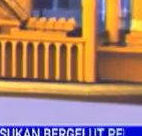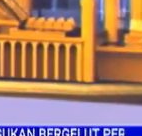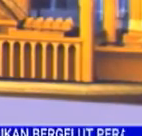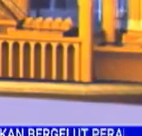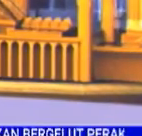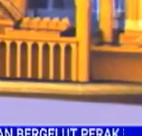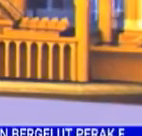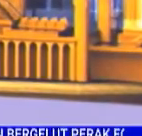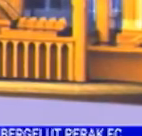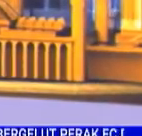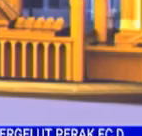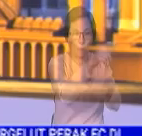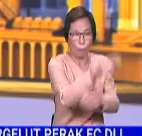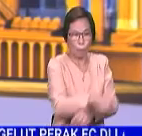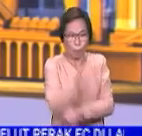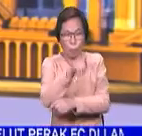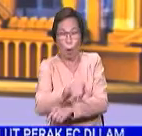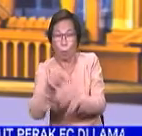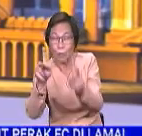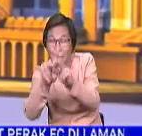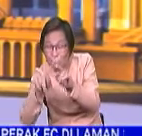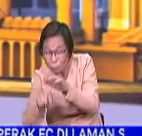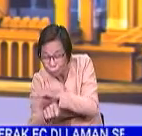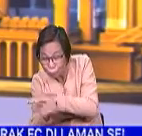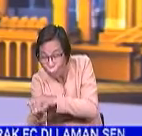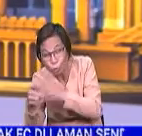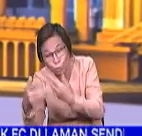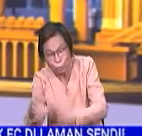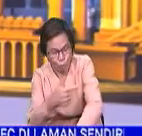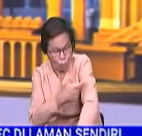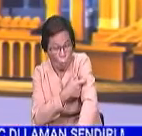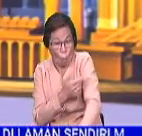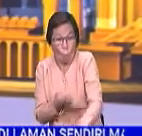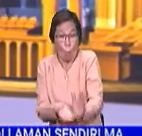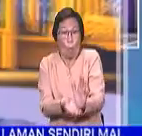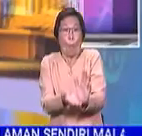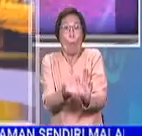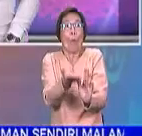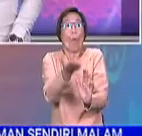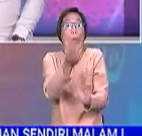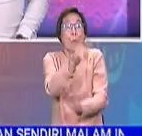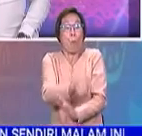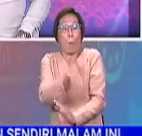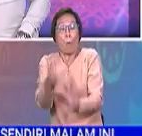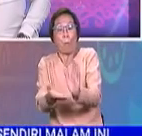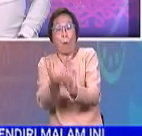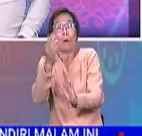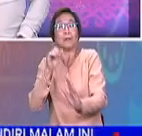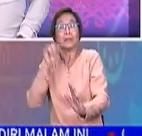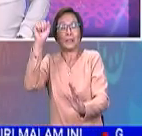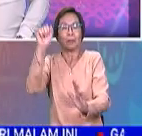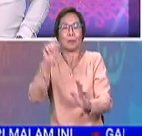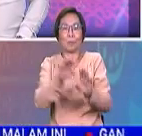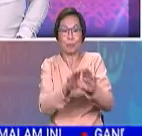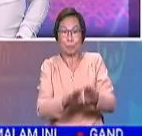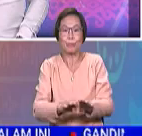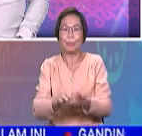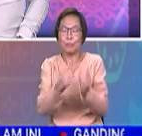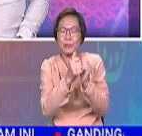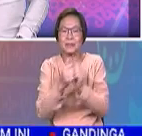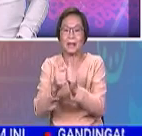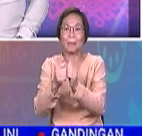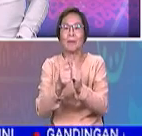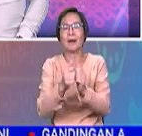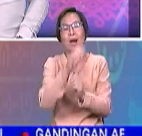bedanya penduduk pedalaman terima suntikan vaksin terus bertambah di Sabah beritasemasa bersama konsisten